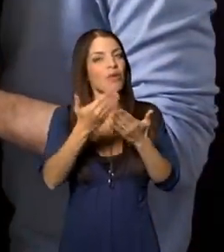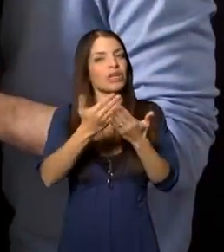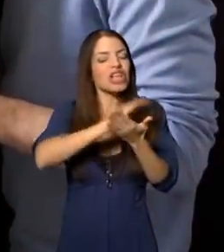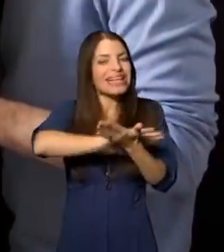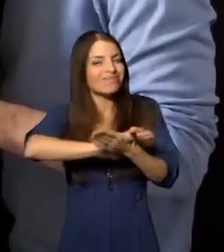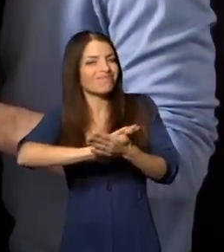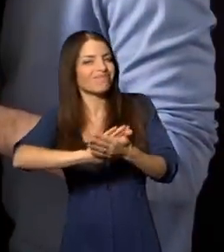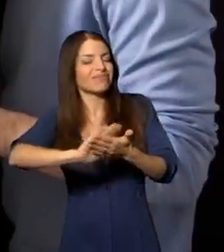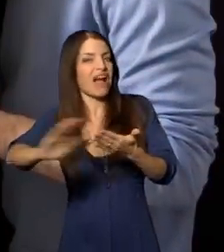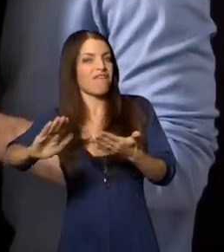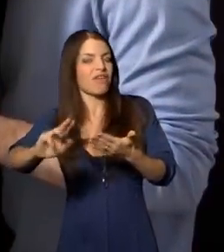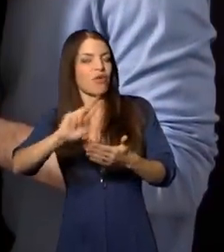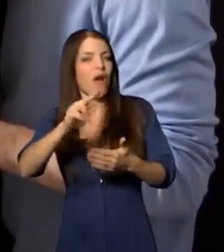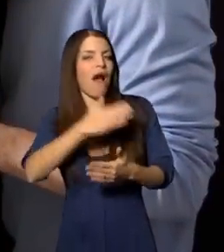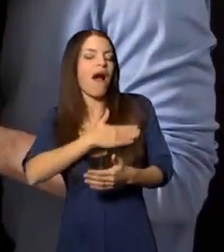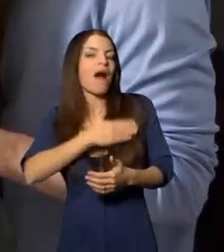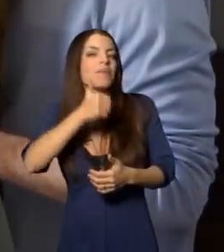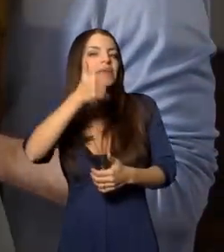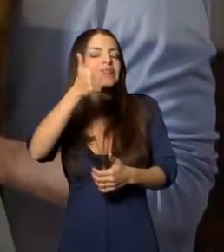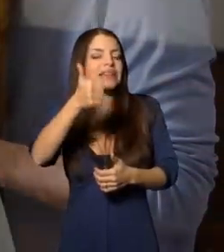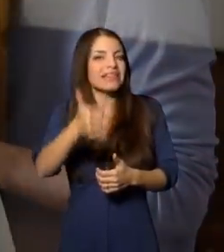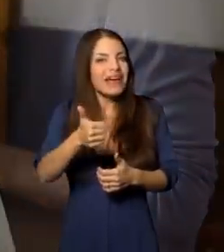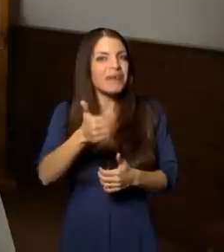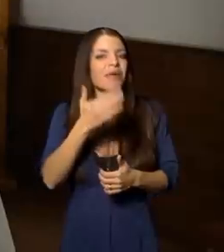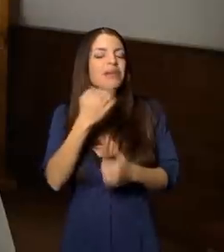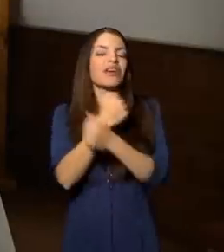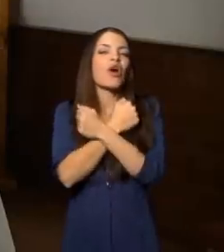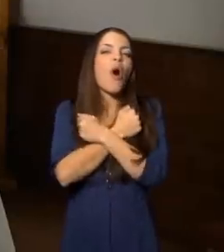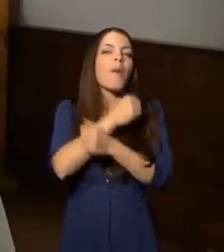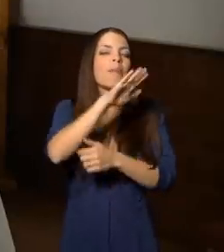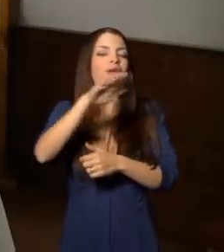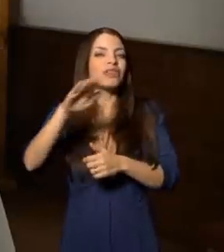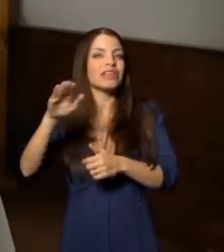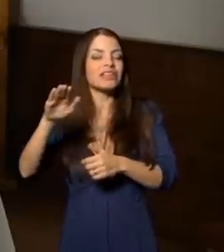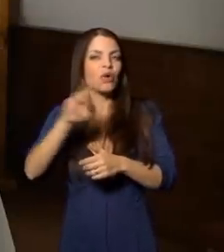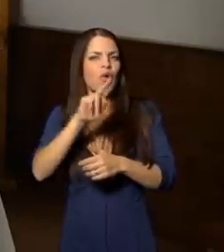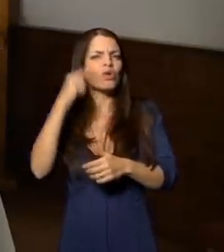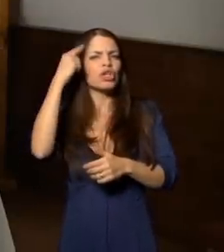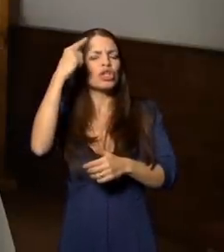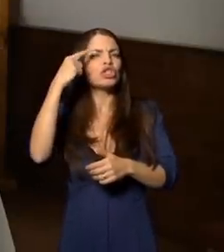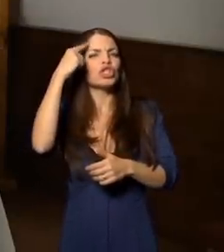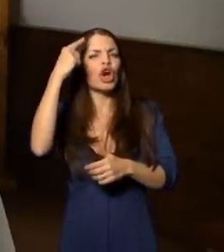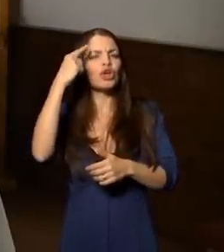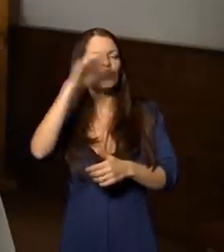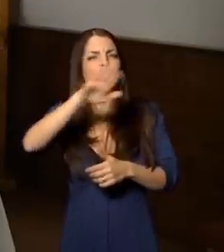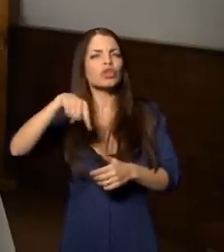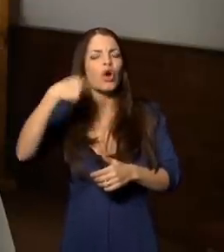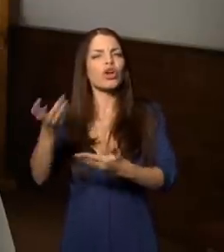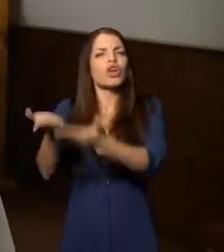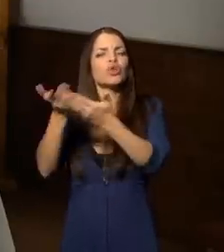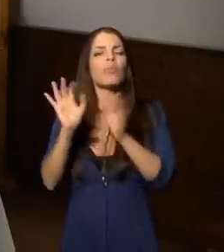jaħfru u biex ikunu ġenerużi fl-imħabba tagħhom. Hekk li ma jippretendu xejn mingħand ħadd